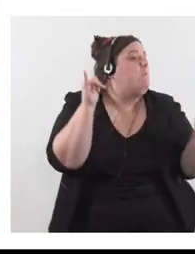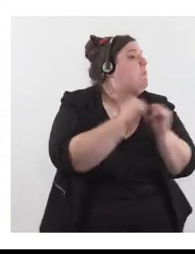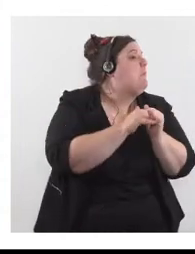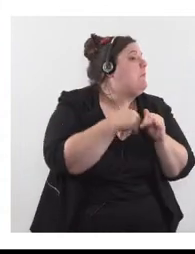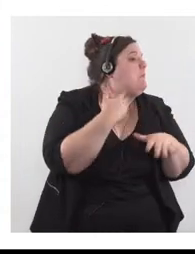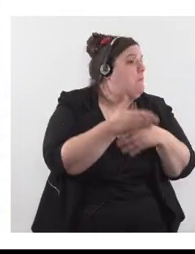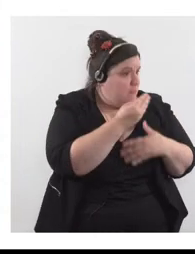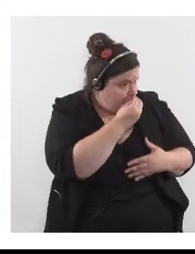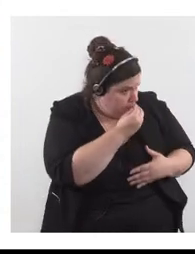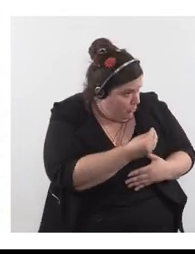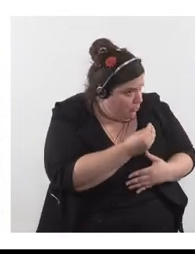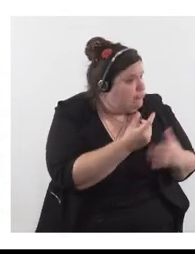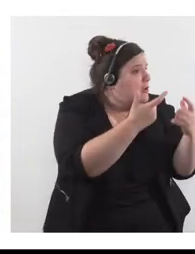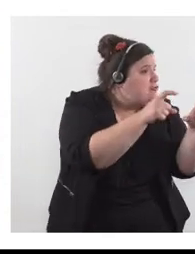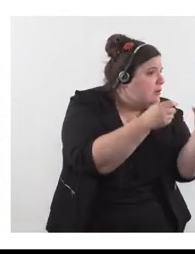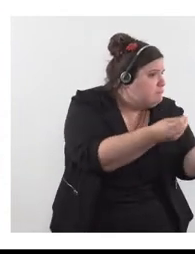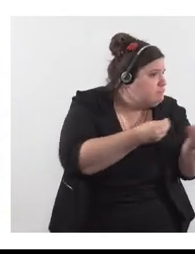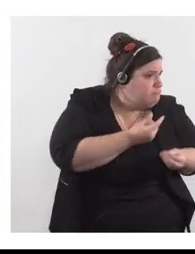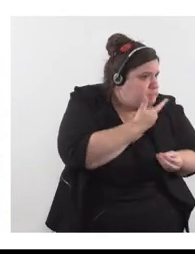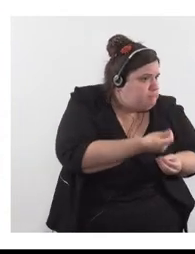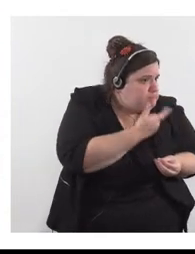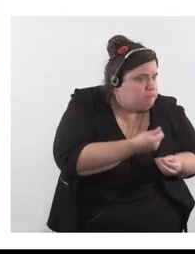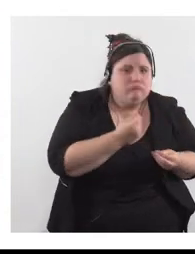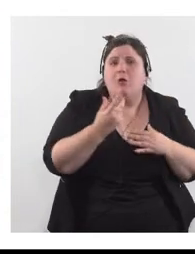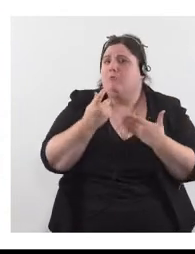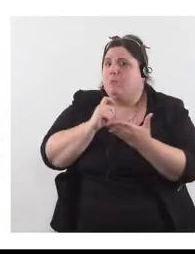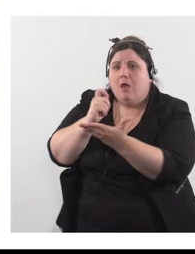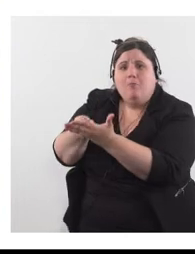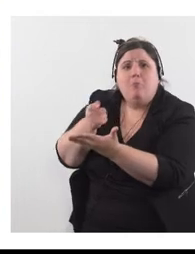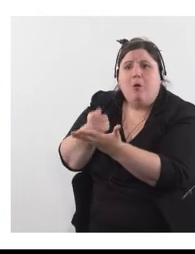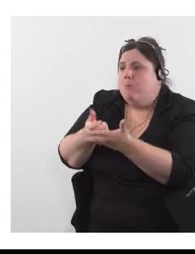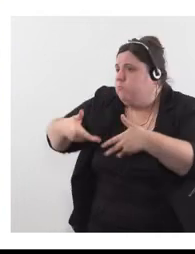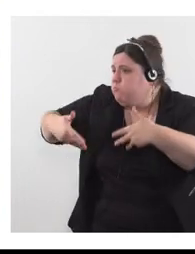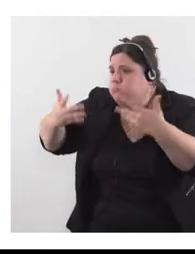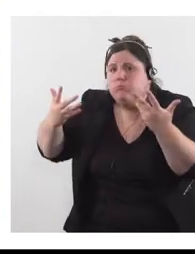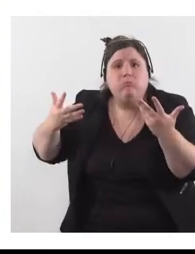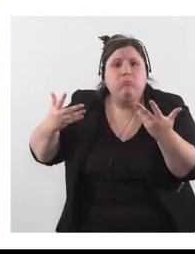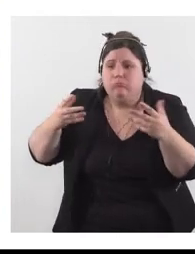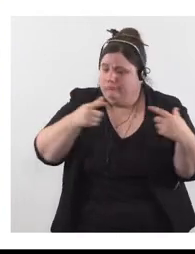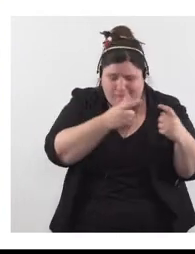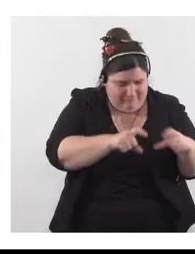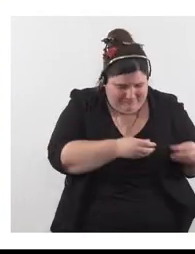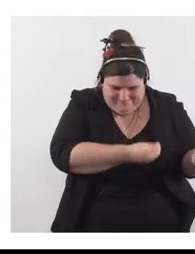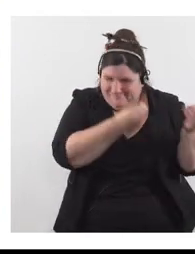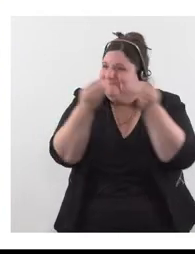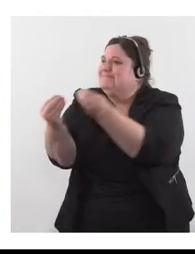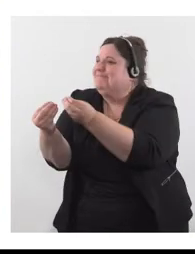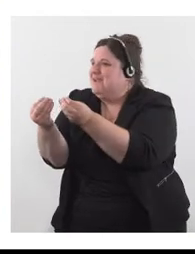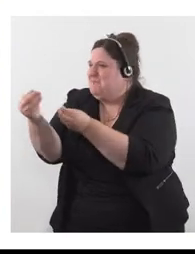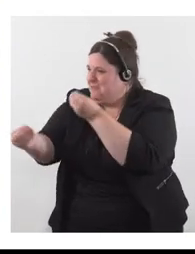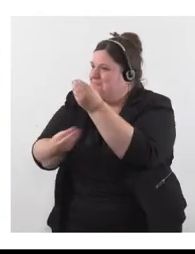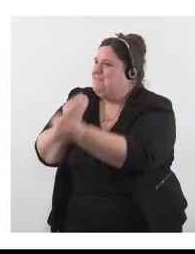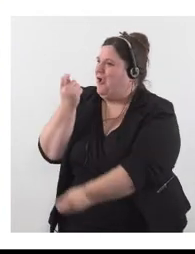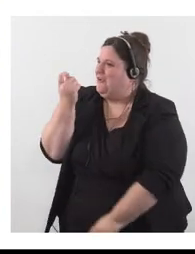employeur pouvait me donner un chèque et que je pourrais, avec ce chèque, aller à la banque et l'échanger pour des